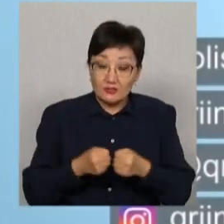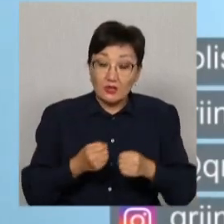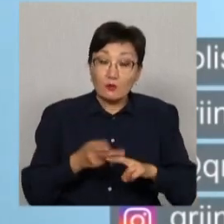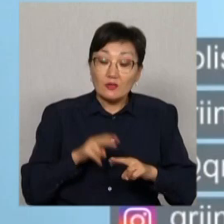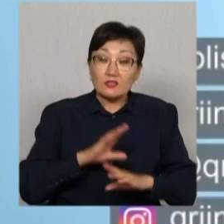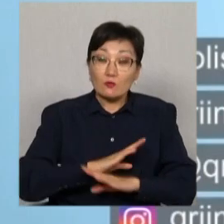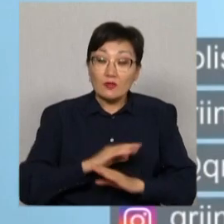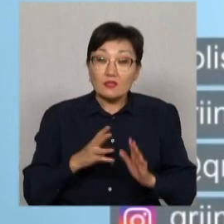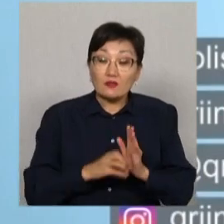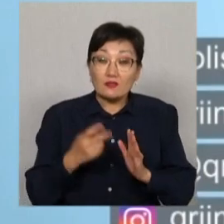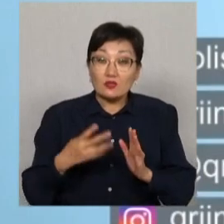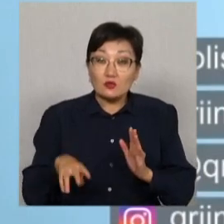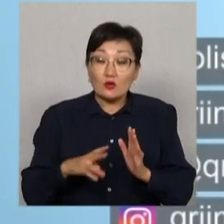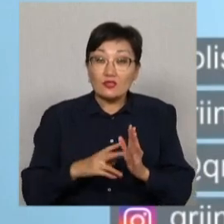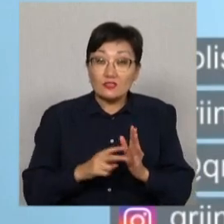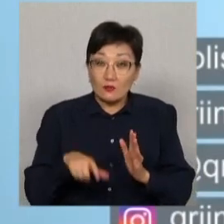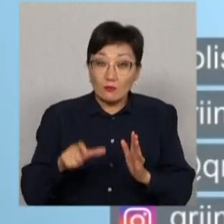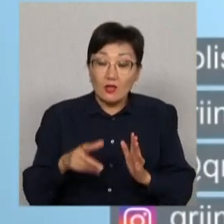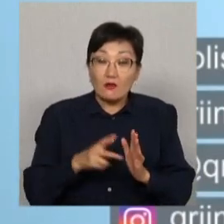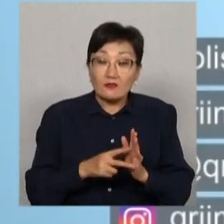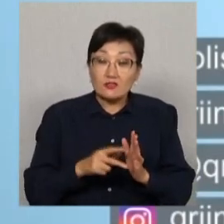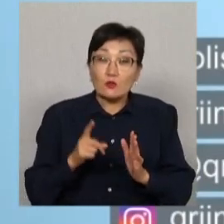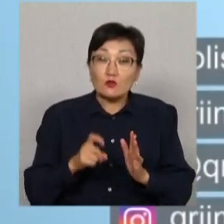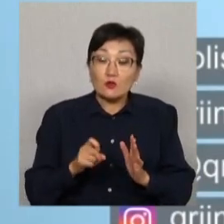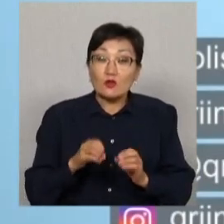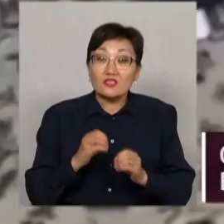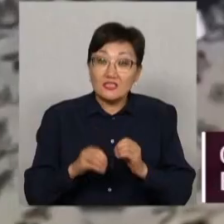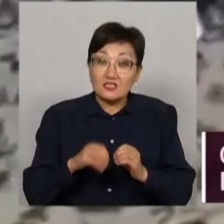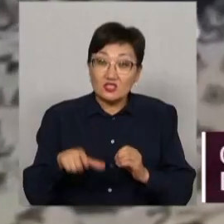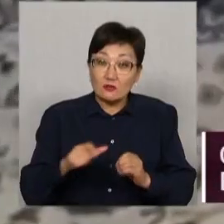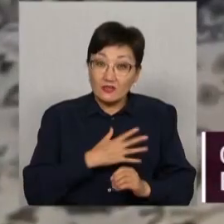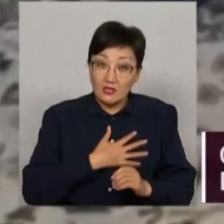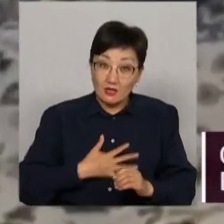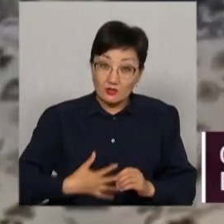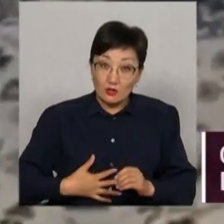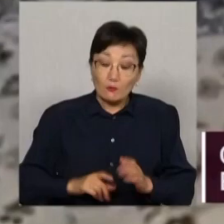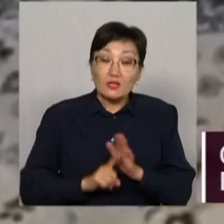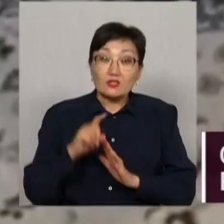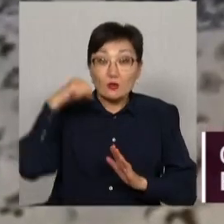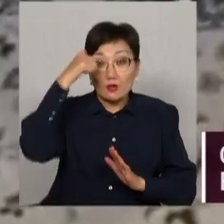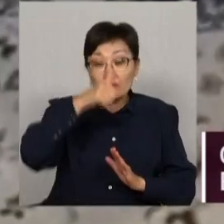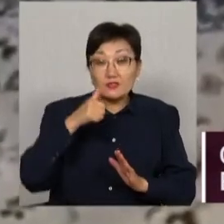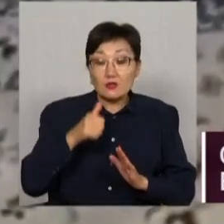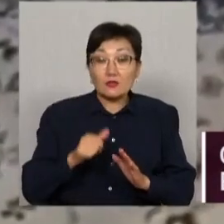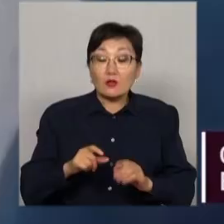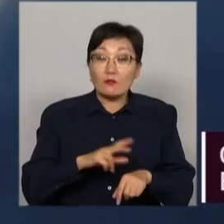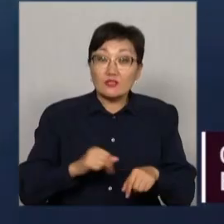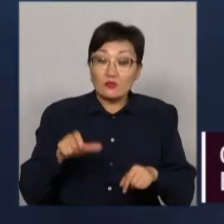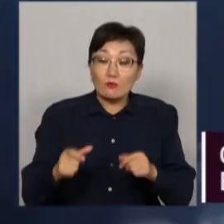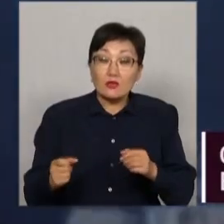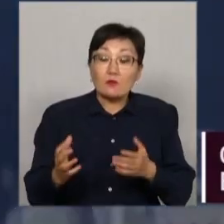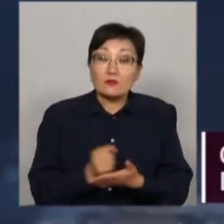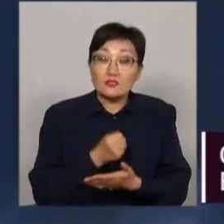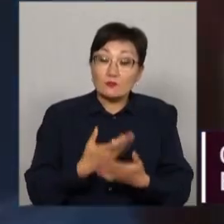погибли 947 человек и 8110 человек ранены. С начала года стражи порядка выявили